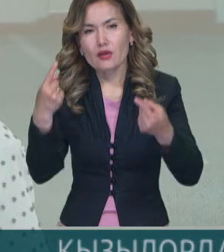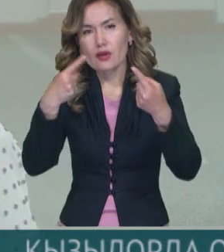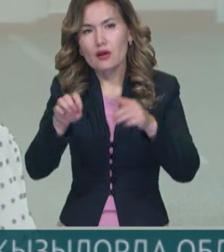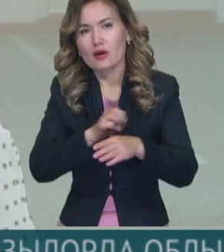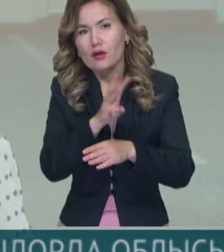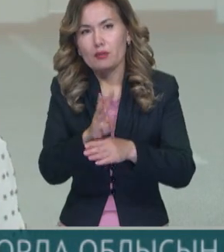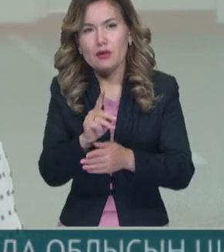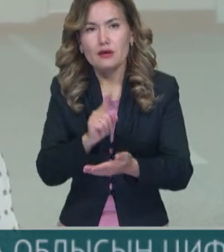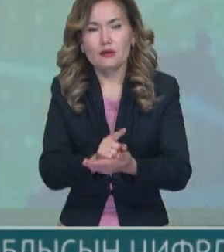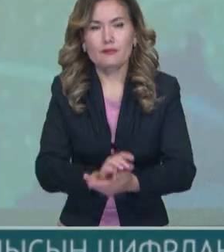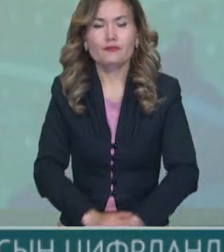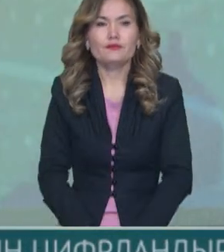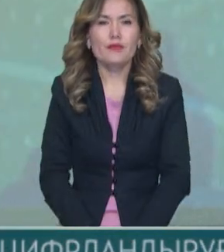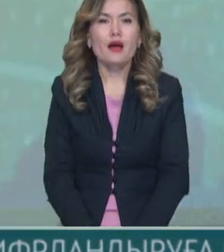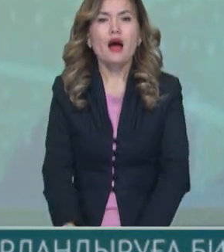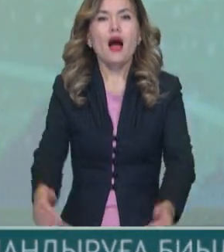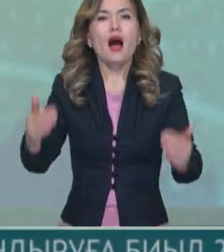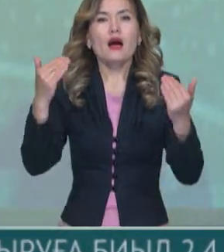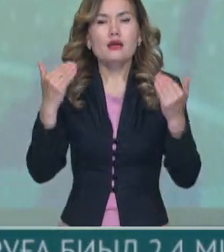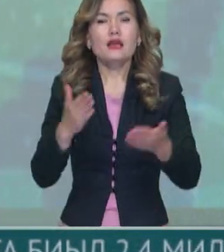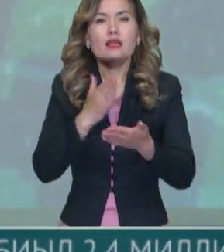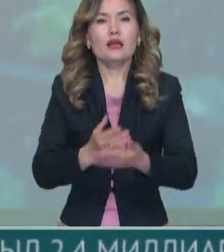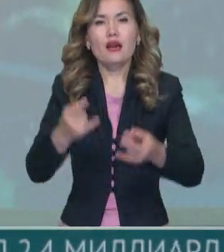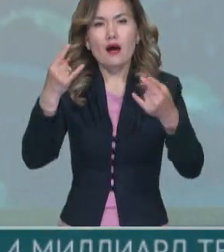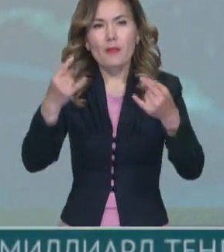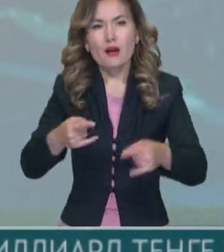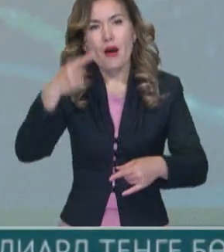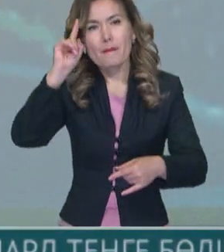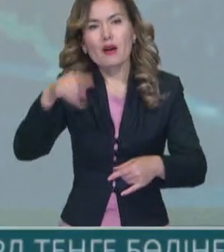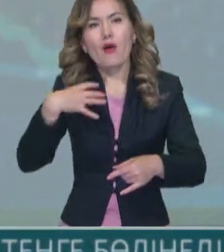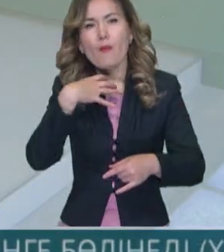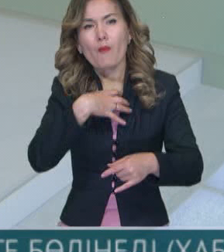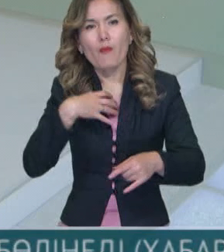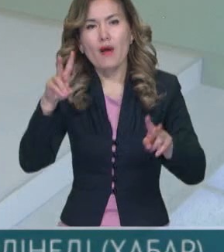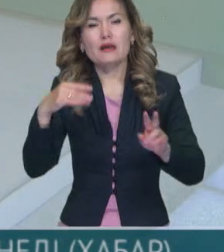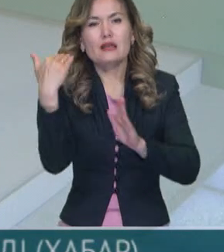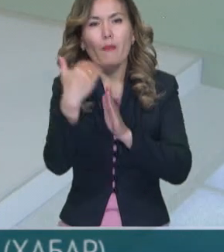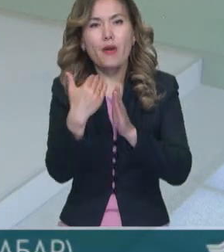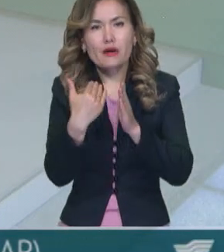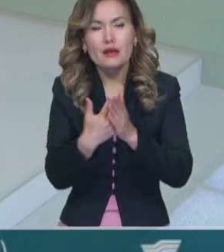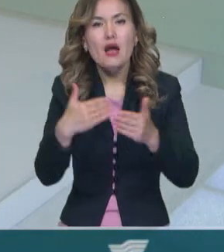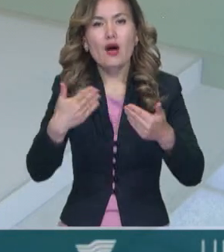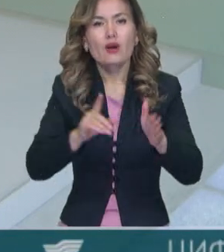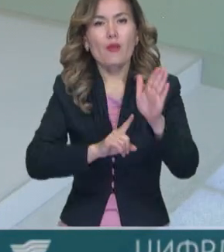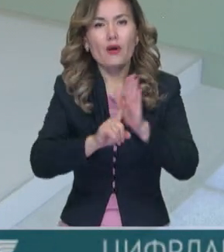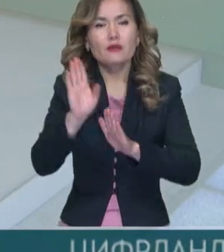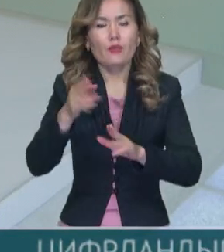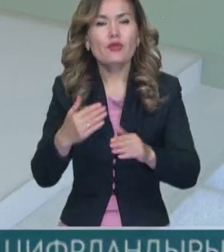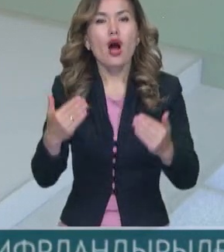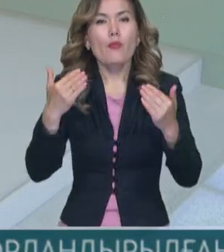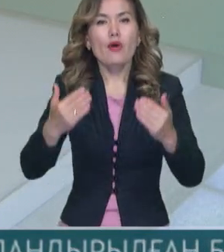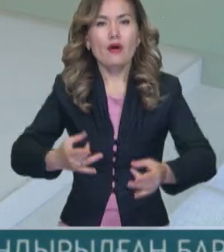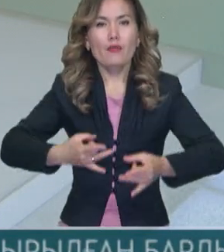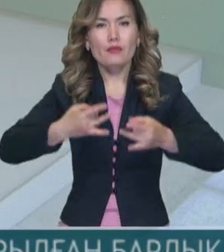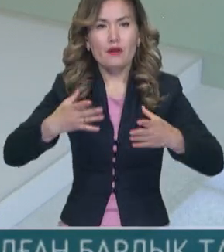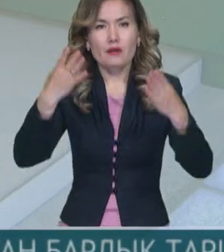жабдықтап отырамыз. Дәл қазір тікелей эфирге білу маңызды бағдарламасы шығады. Бүгін байланыс және ақпарат қызметкерлерінің күніне